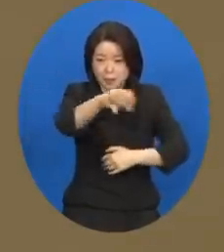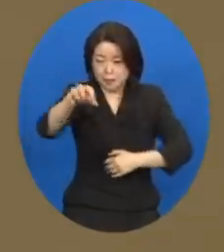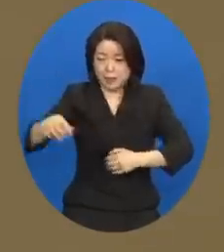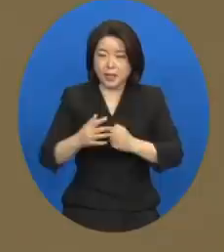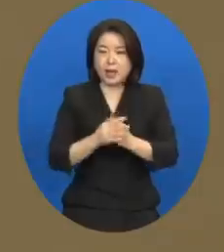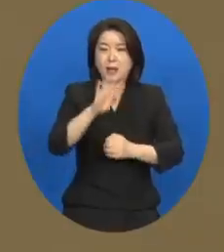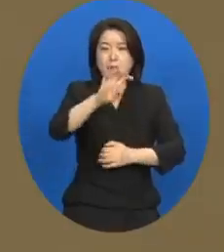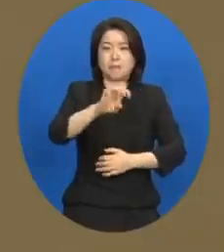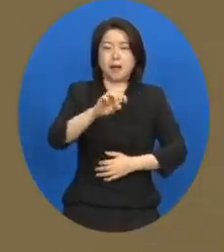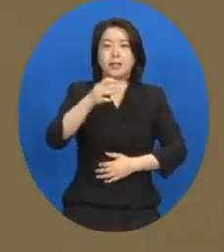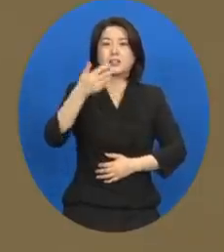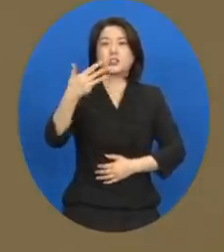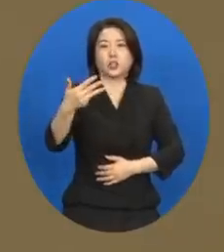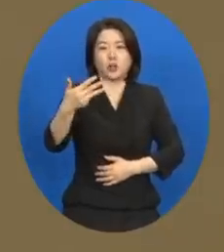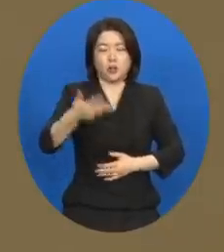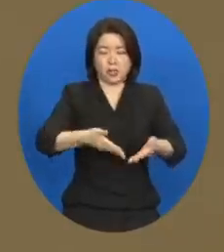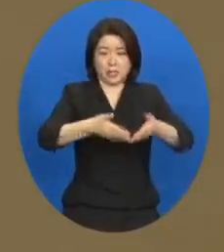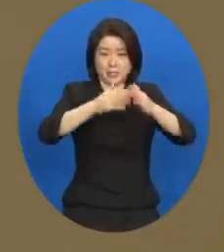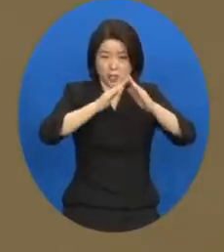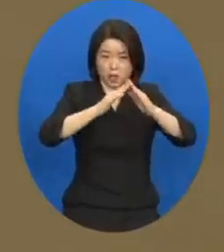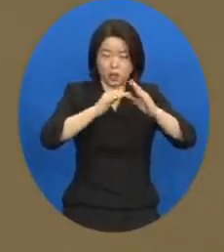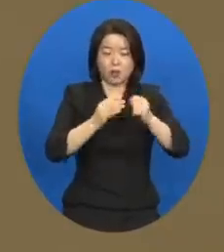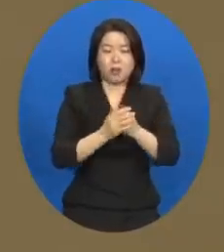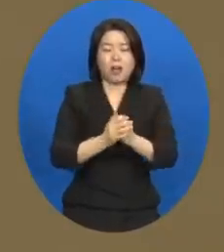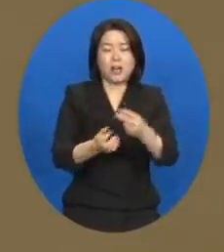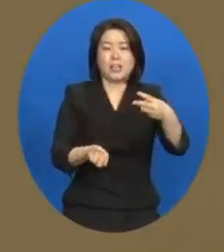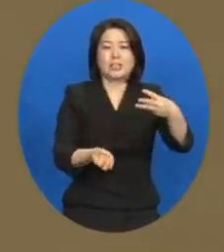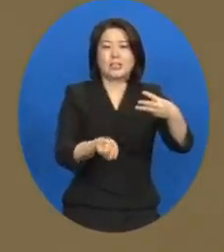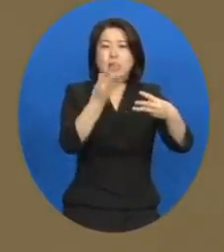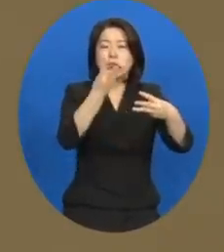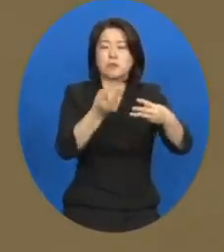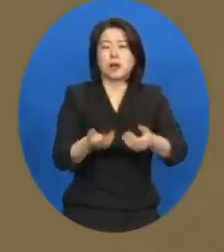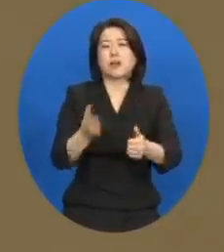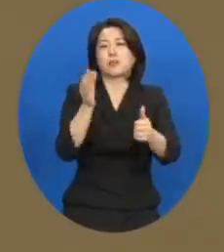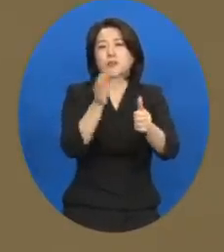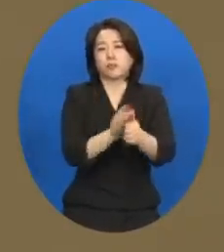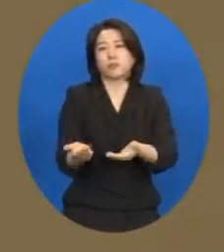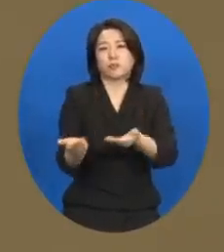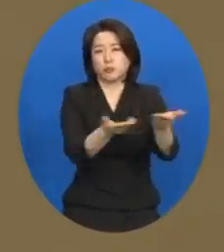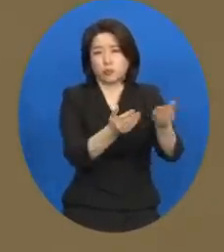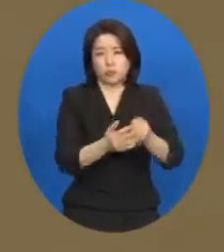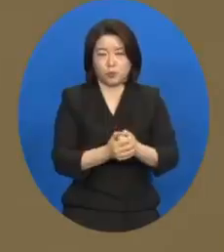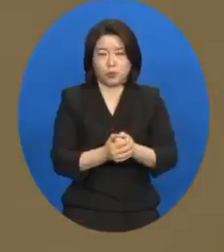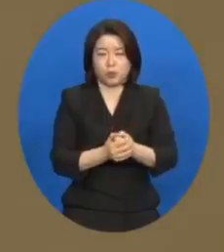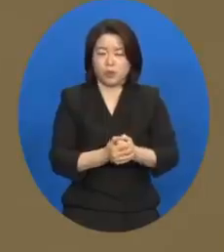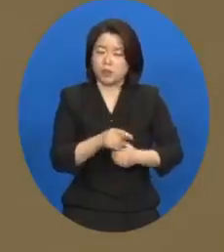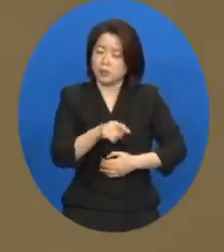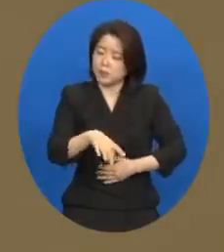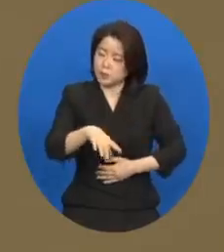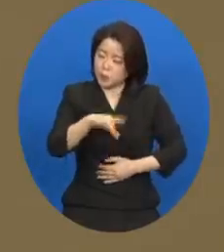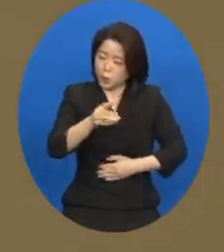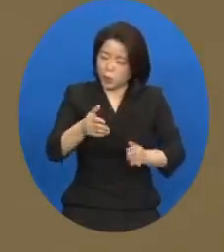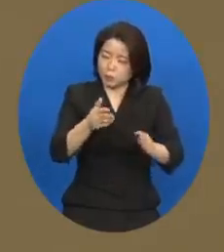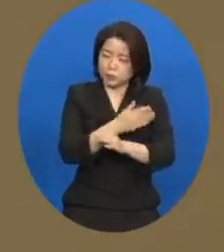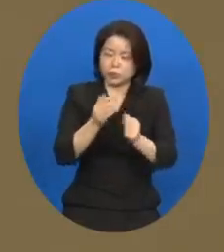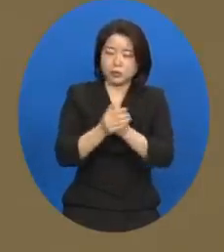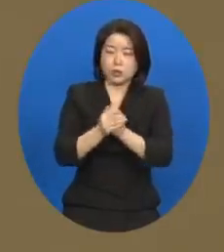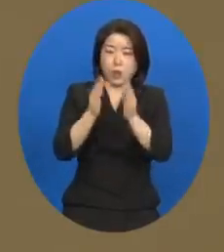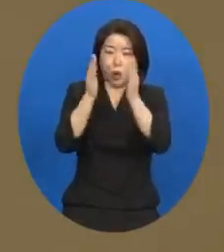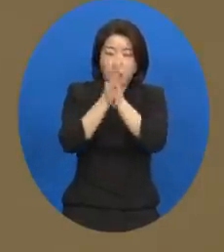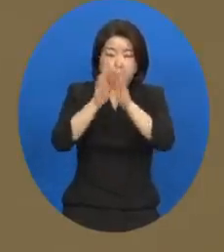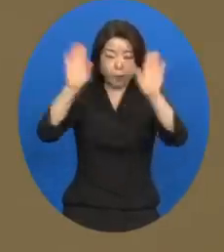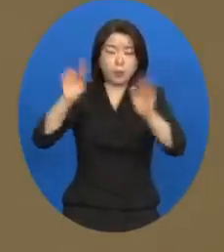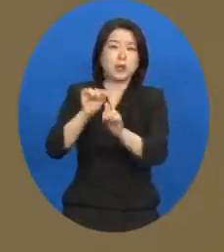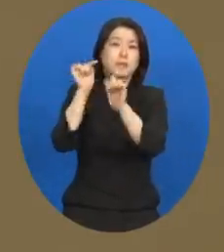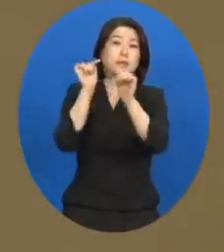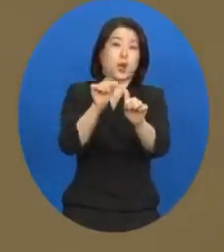48성읍을 세워서 레위 지파가 살게 하신 것입니다. 이건 애초에 하나님이 모세에게 명령한